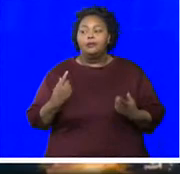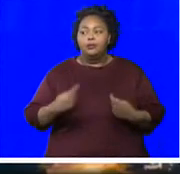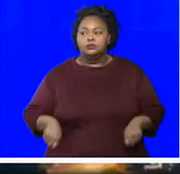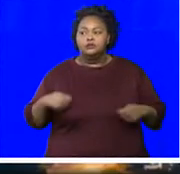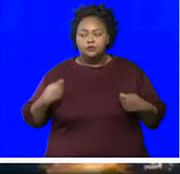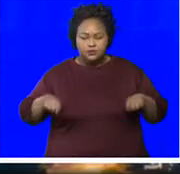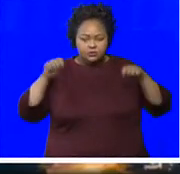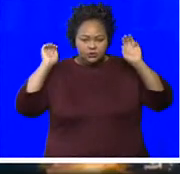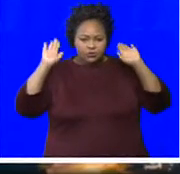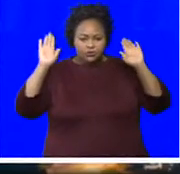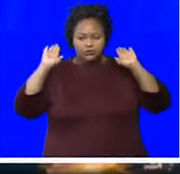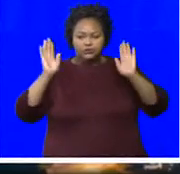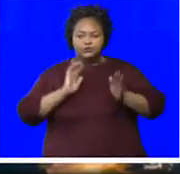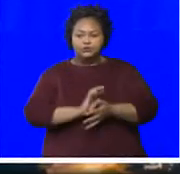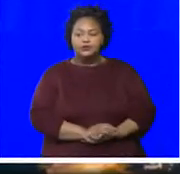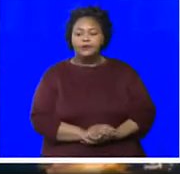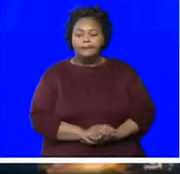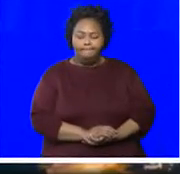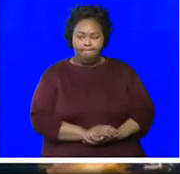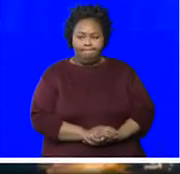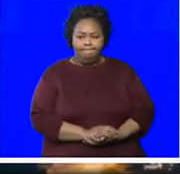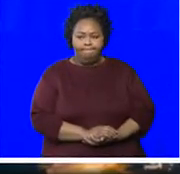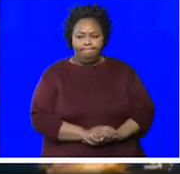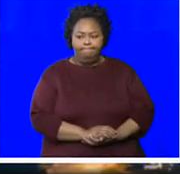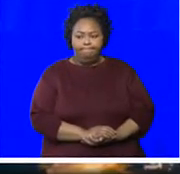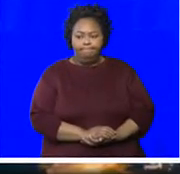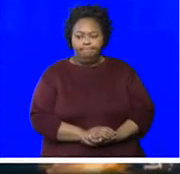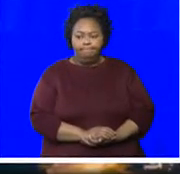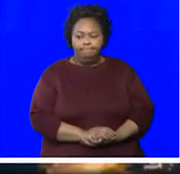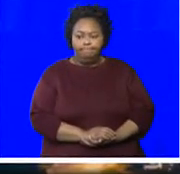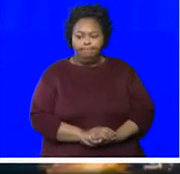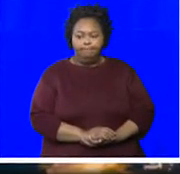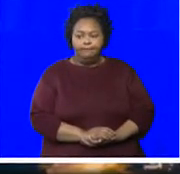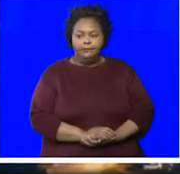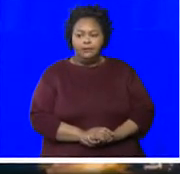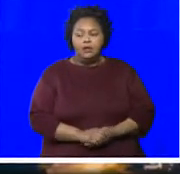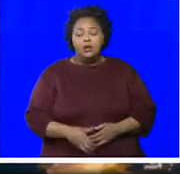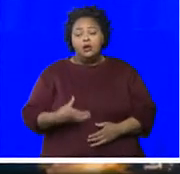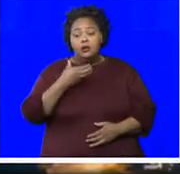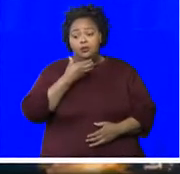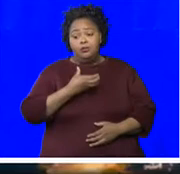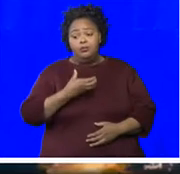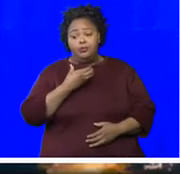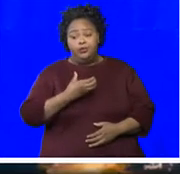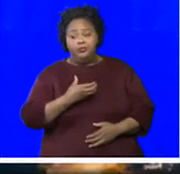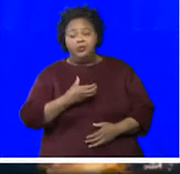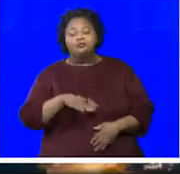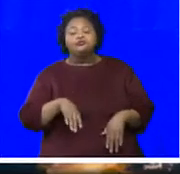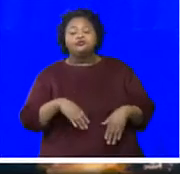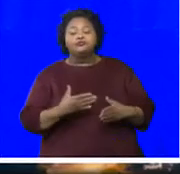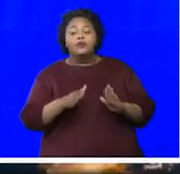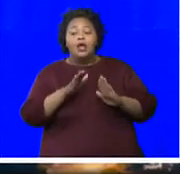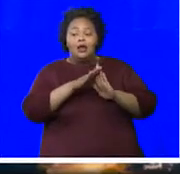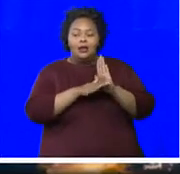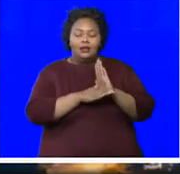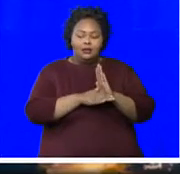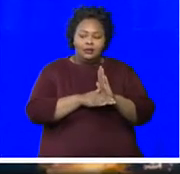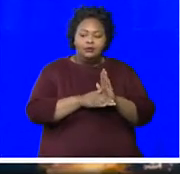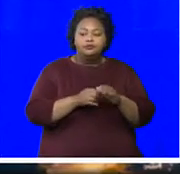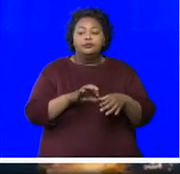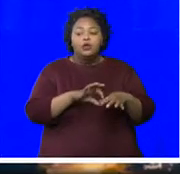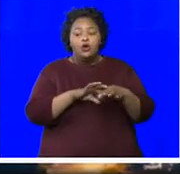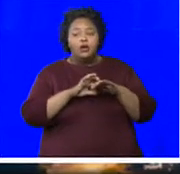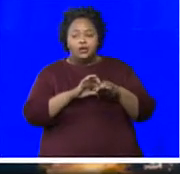Asiphinde sikwamukele ingwane lomuhle sesingena kudoda emidlalo. Samukeliswa umdluli losekomitini labodokotela enhlanganweni ye-Premier League of